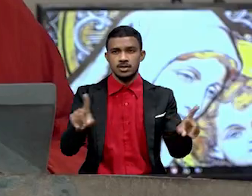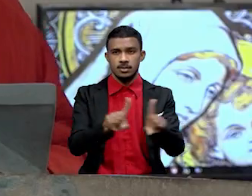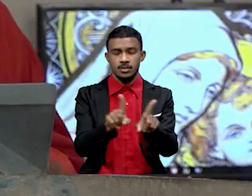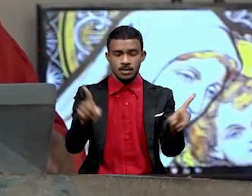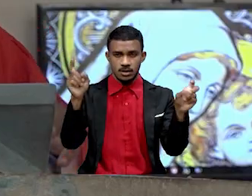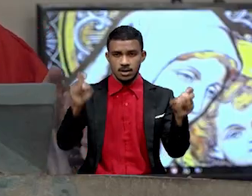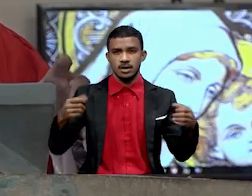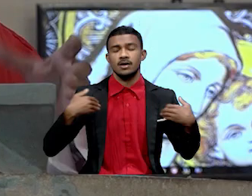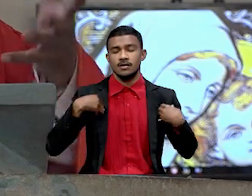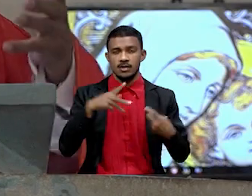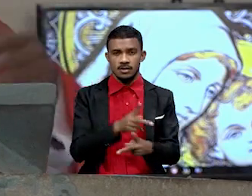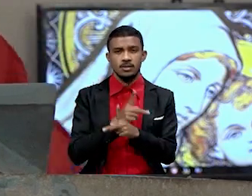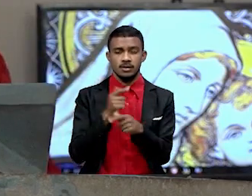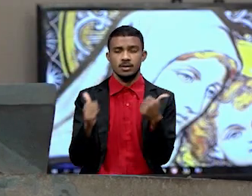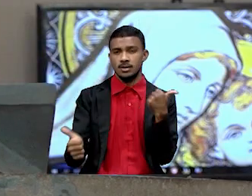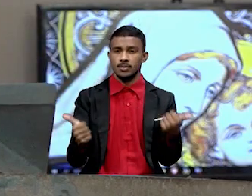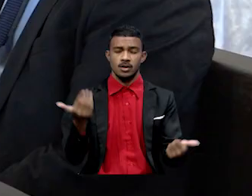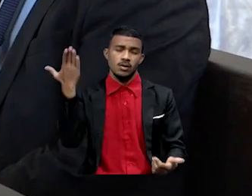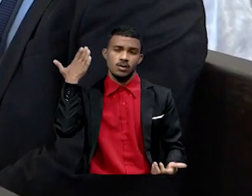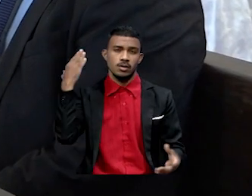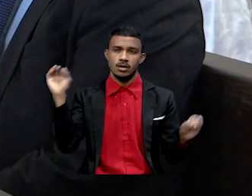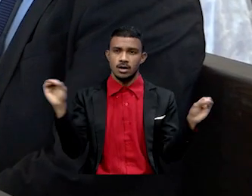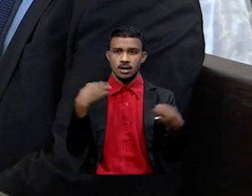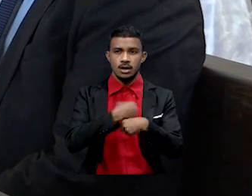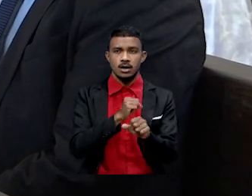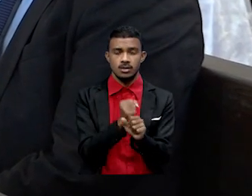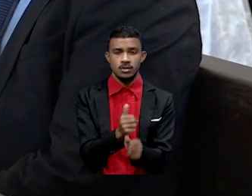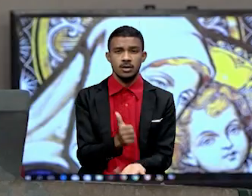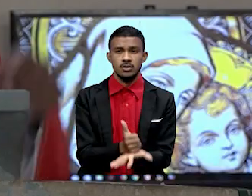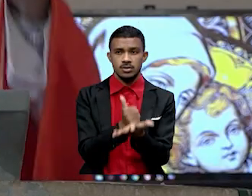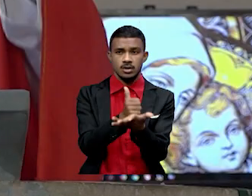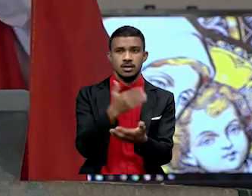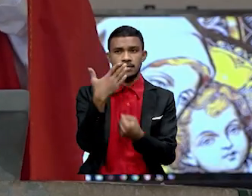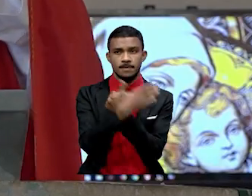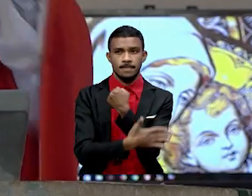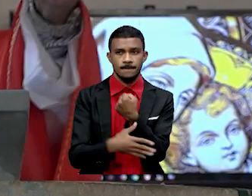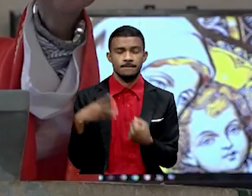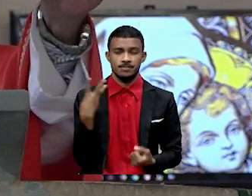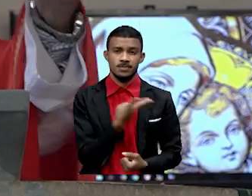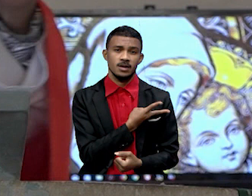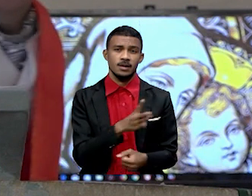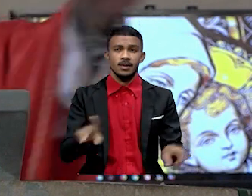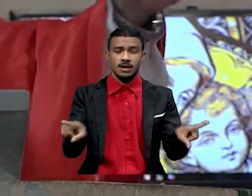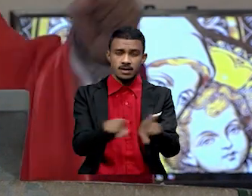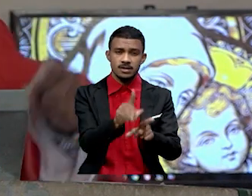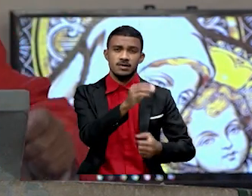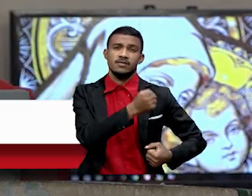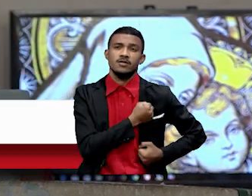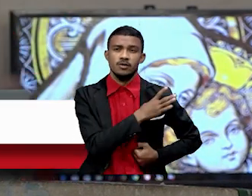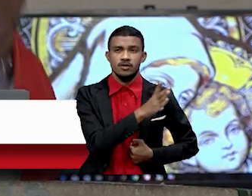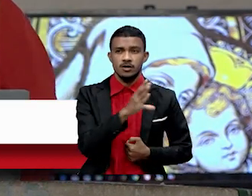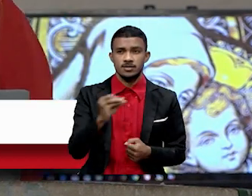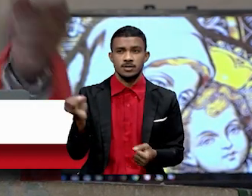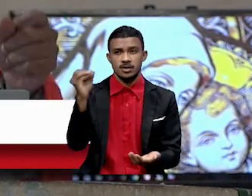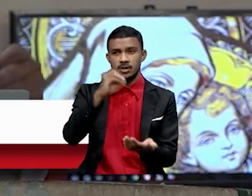profesional atu defende buat nebe uluk la konsege defende iha ailaran ida Laos sai forsa atu defende det